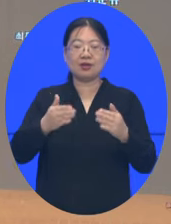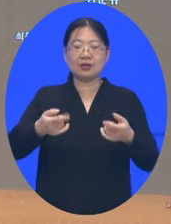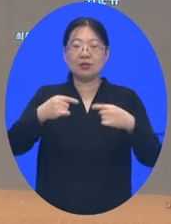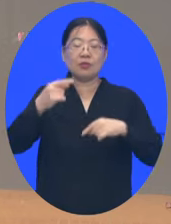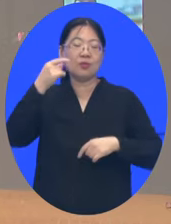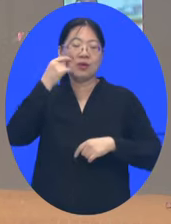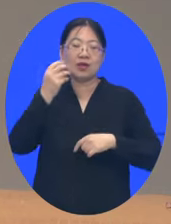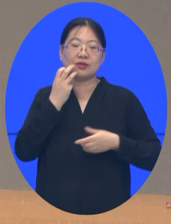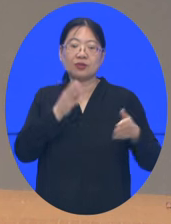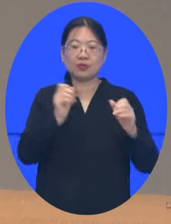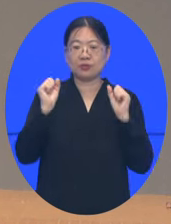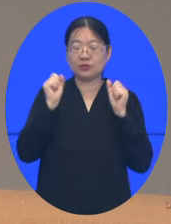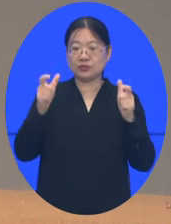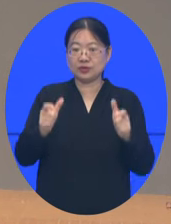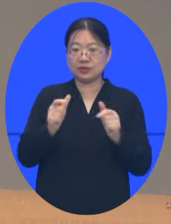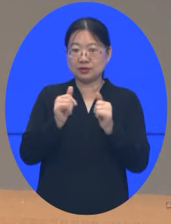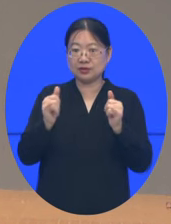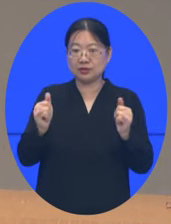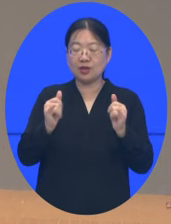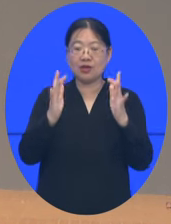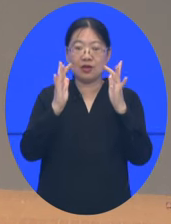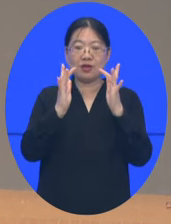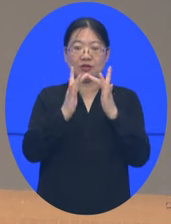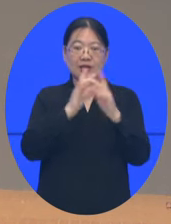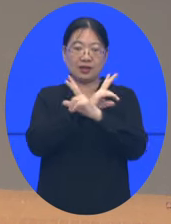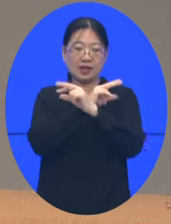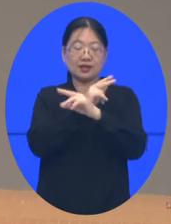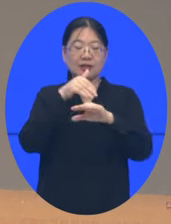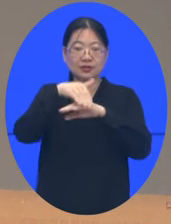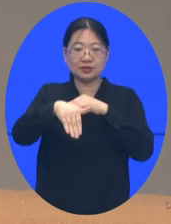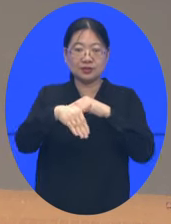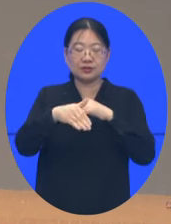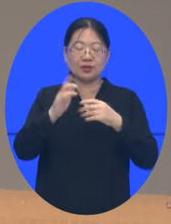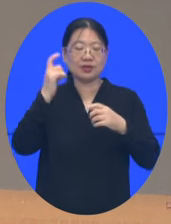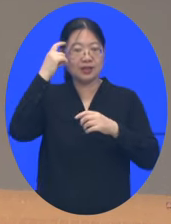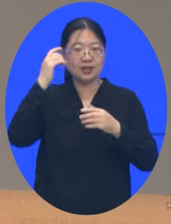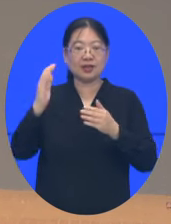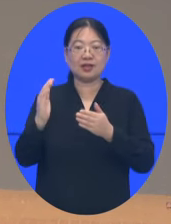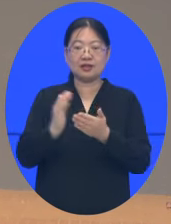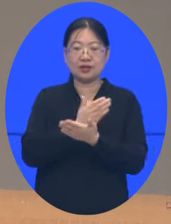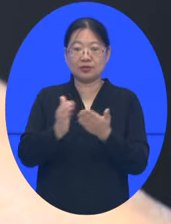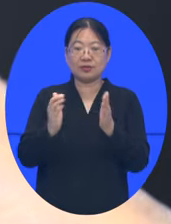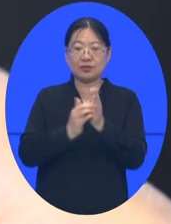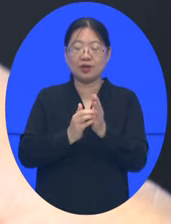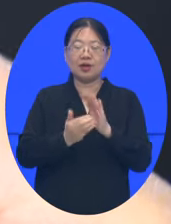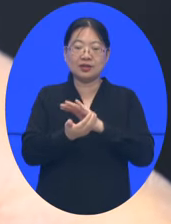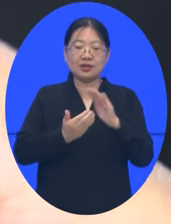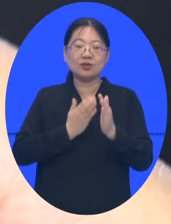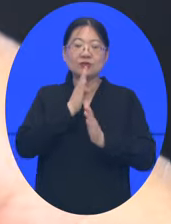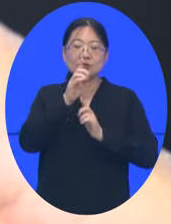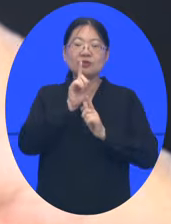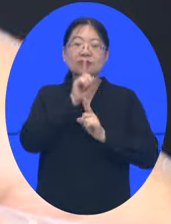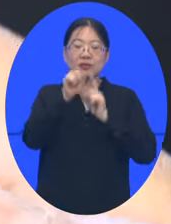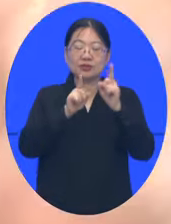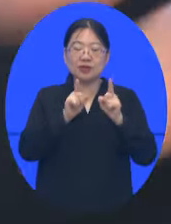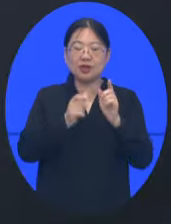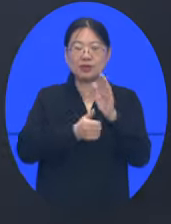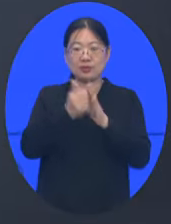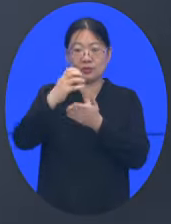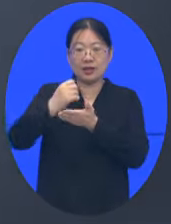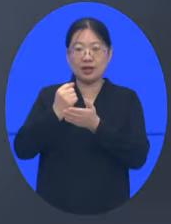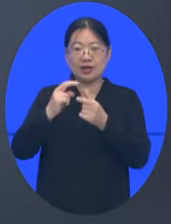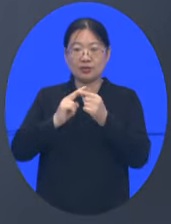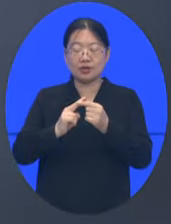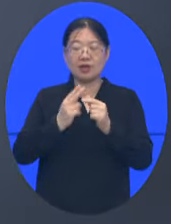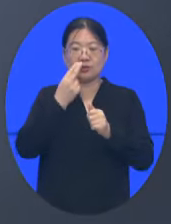현장에 참석하지 못한 경기 북부 지역 도민들은 온라인 화상회의 방식으로 생각을 나눴습니다. 사전 접수한 도민들의 소망안